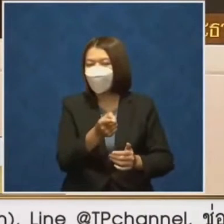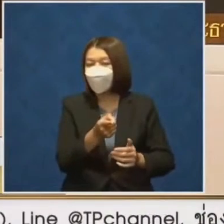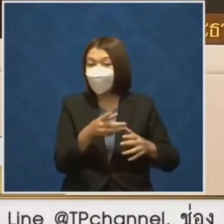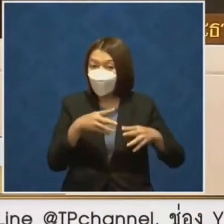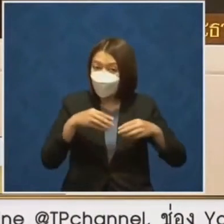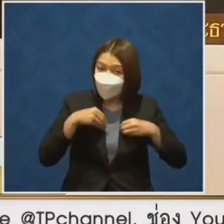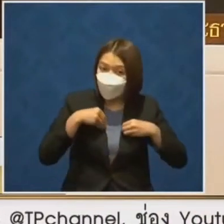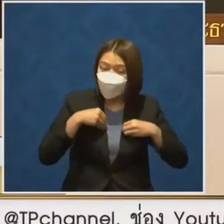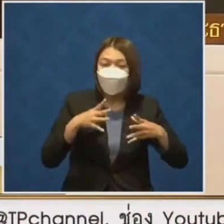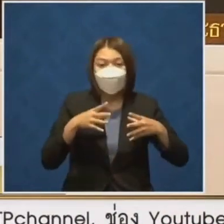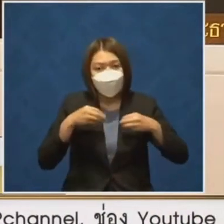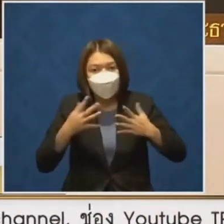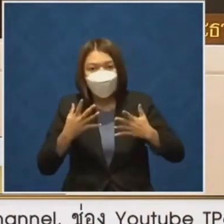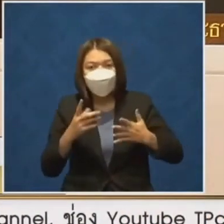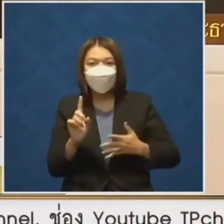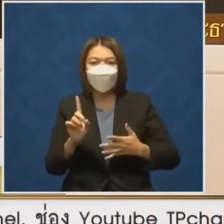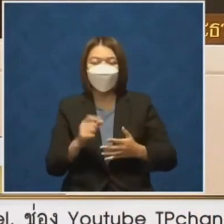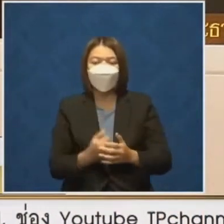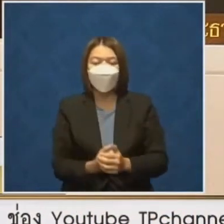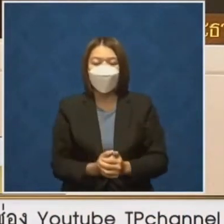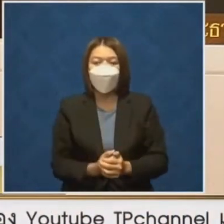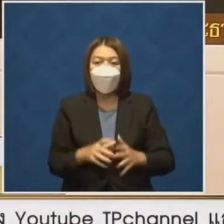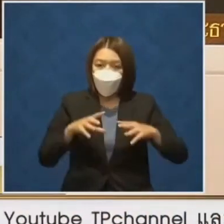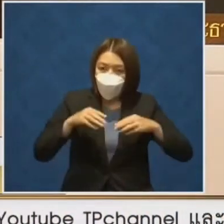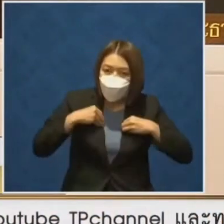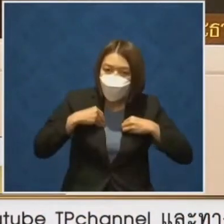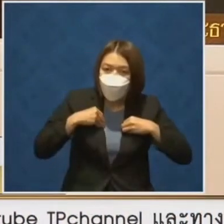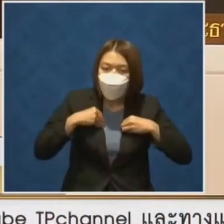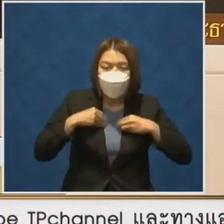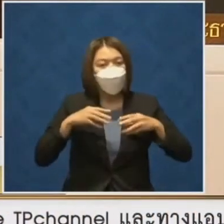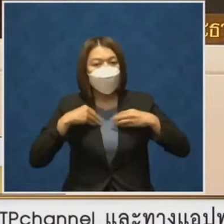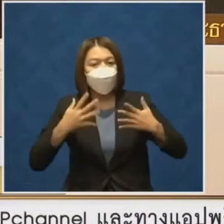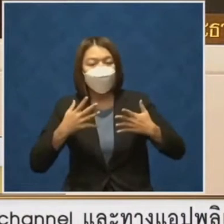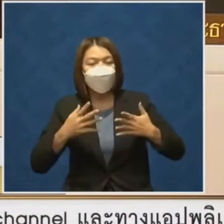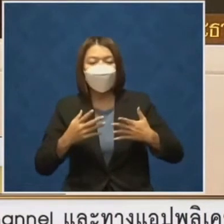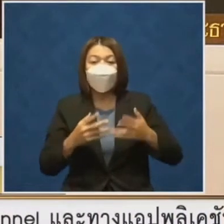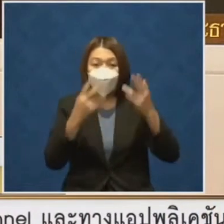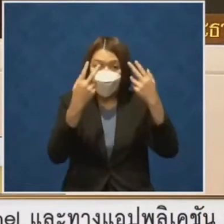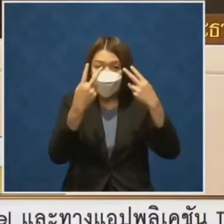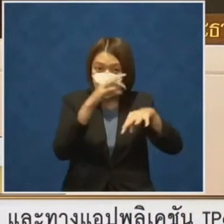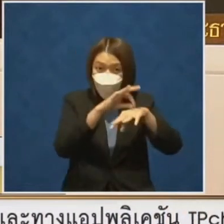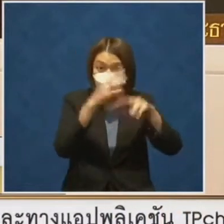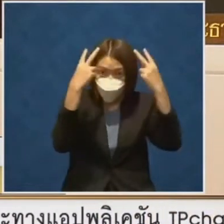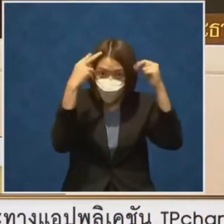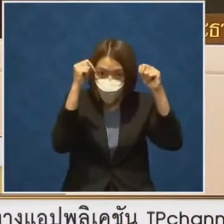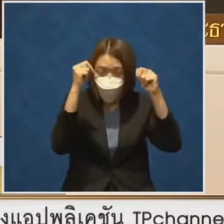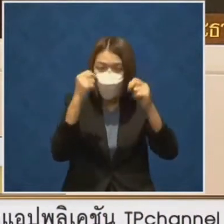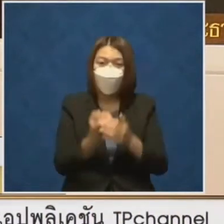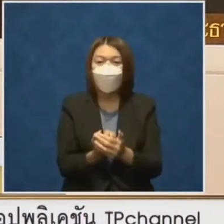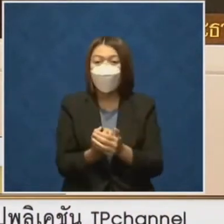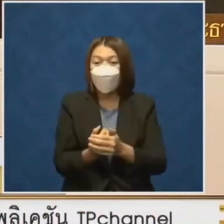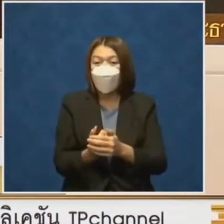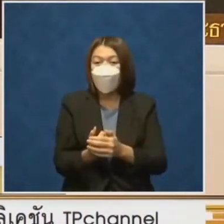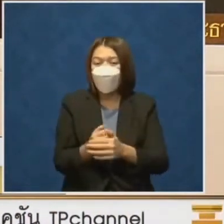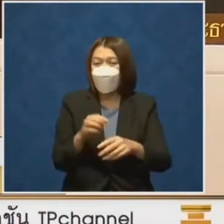นะครับก็เป็นอีกจุดหนึ่งที่หลายคนจับจ้องเดี๋ยวพรุ่งนี้ก็คงจะได้เห็นถ้าไม่ได้มีปัญหาอะไรขัดข้องในเรื่องขององค์ประชุมนะฮะ